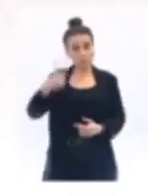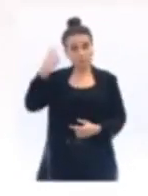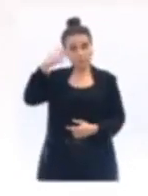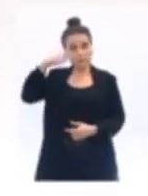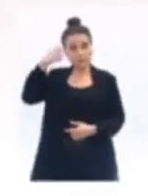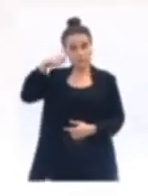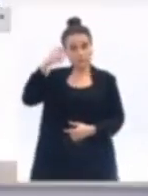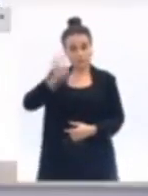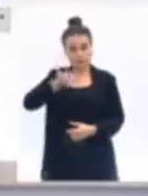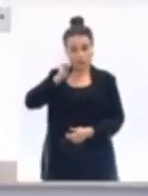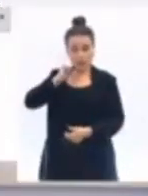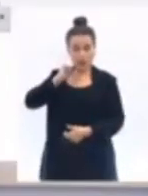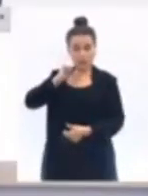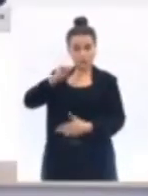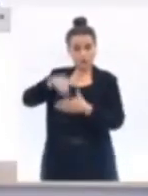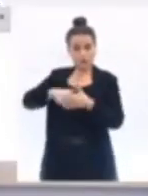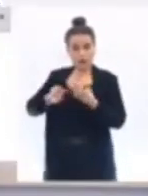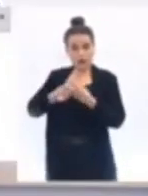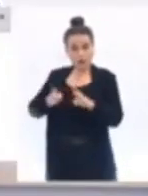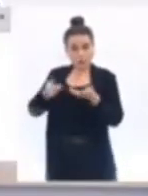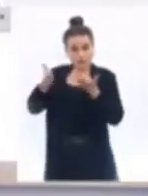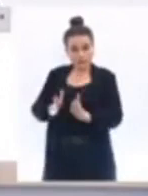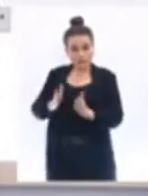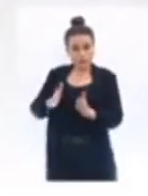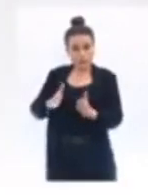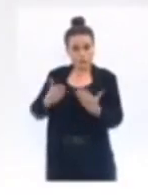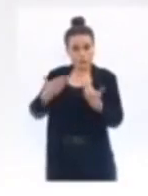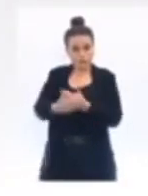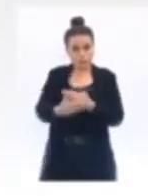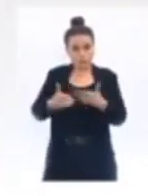jusqu'au confinement, plus on réduit le